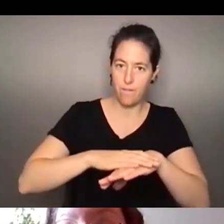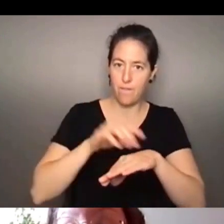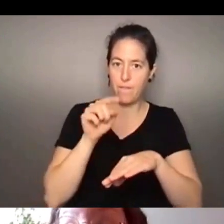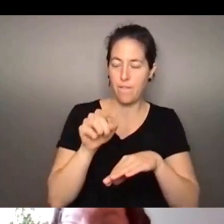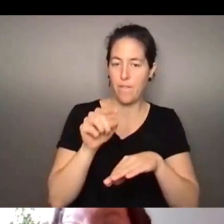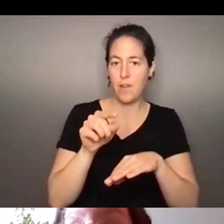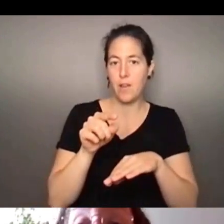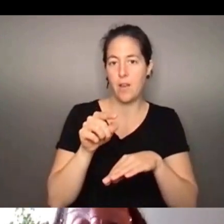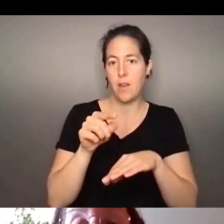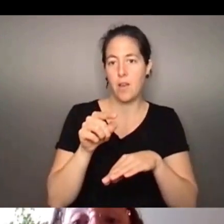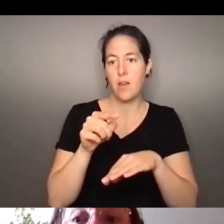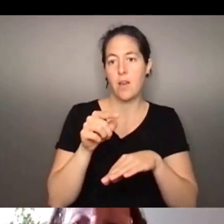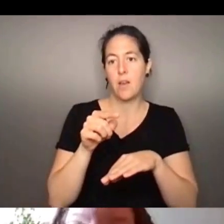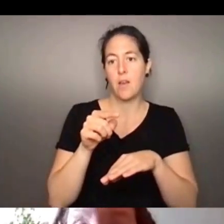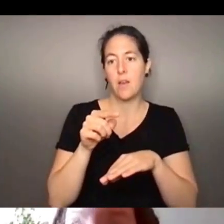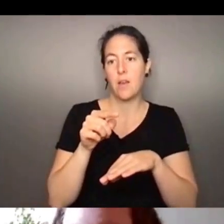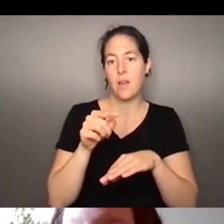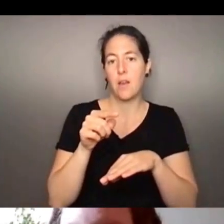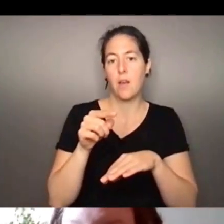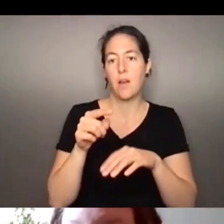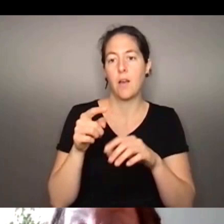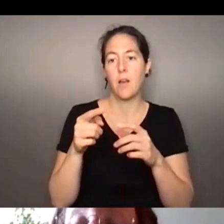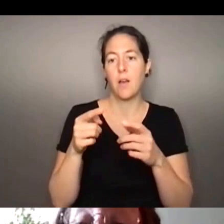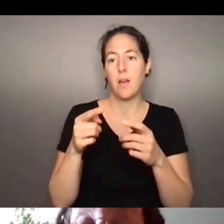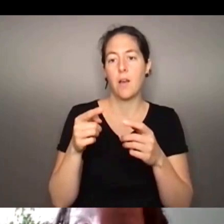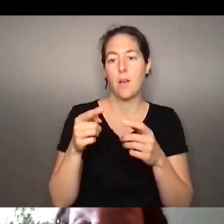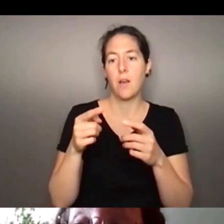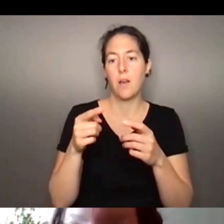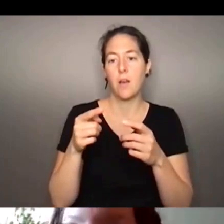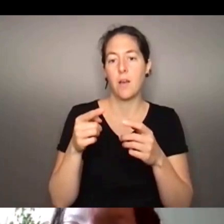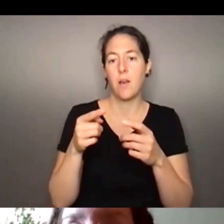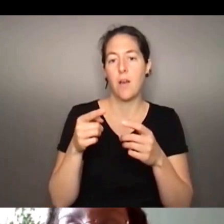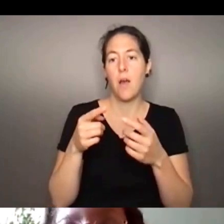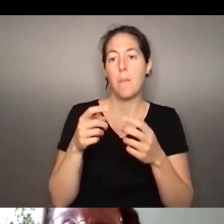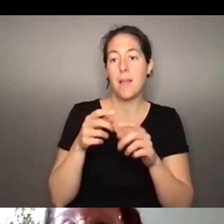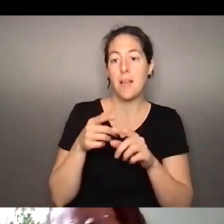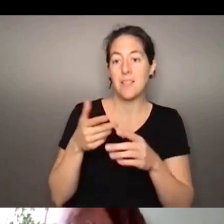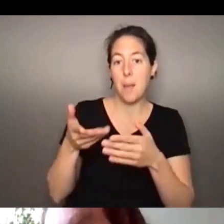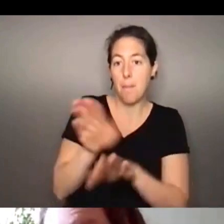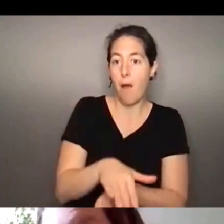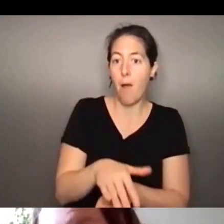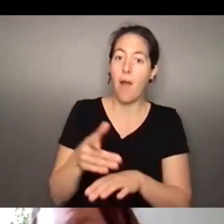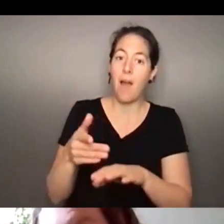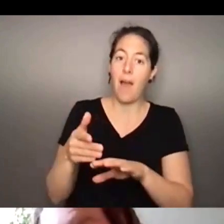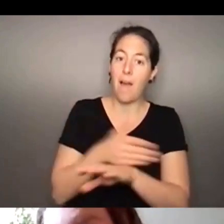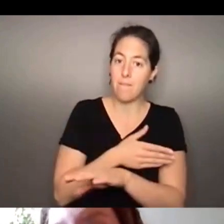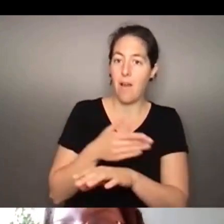ça va les tuer avant que le scarabée puisse se reproduire, puisse pondre d'autres œufs. Alors, on ne veut pas les tuer,